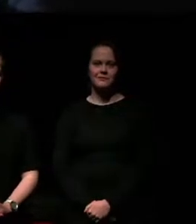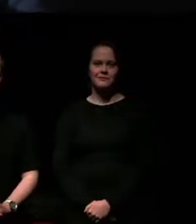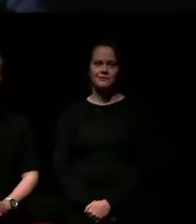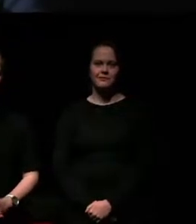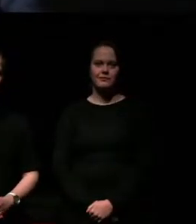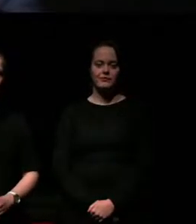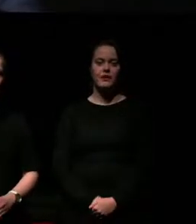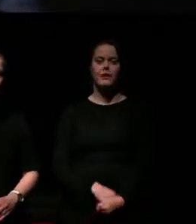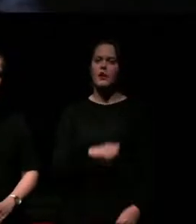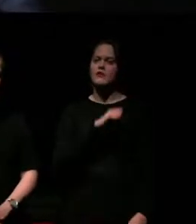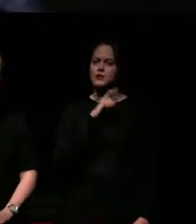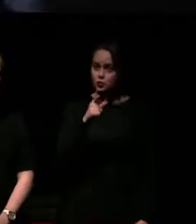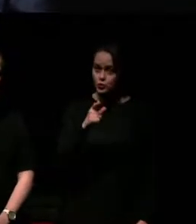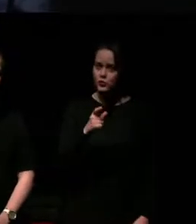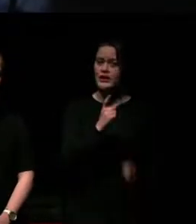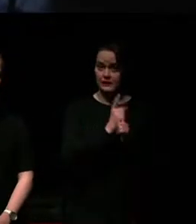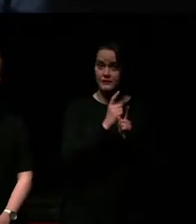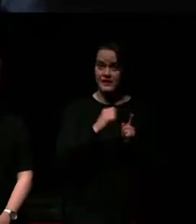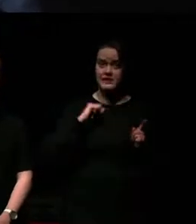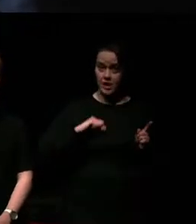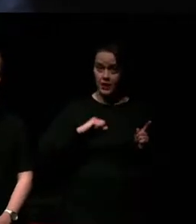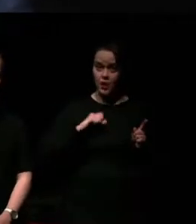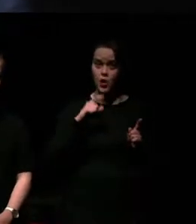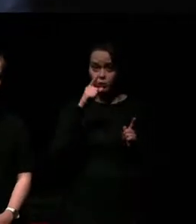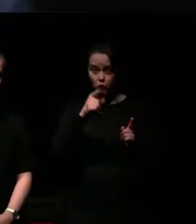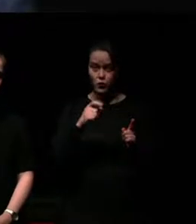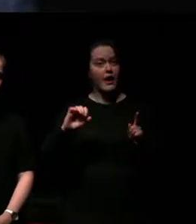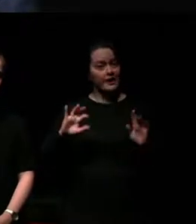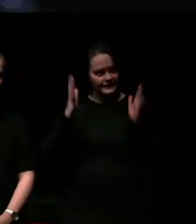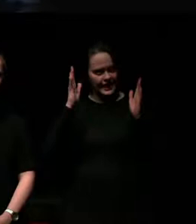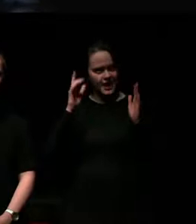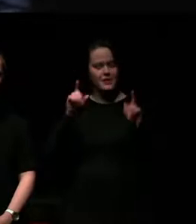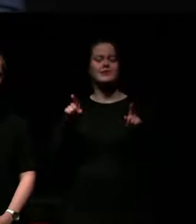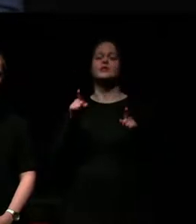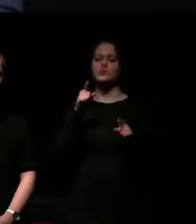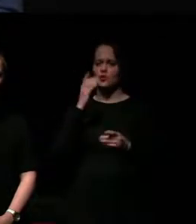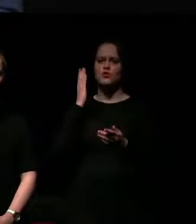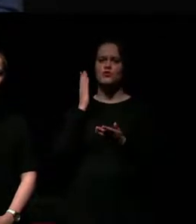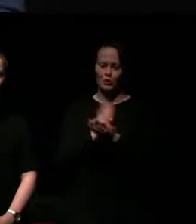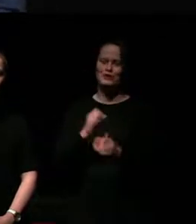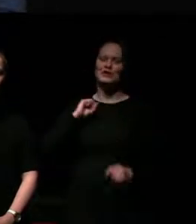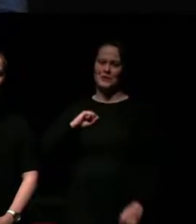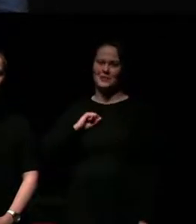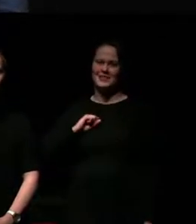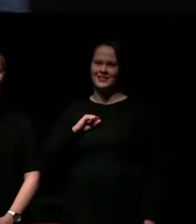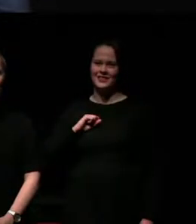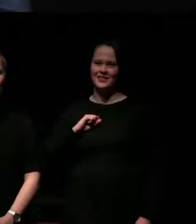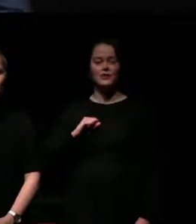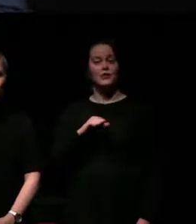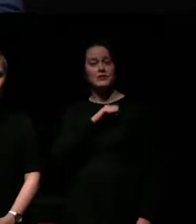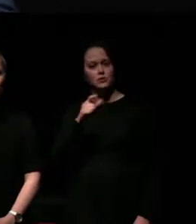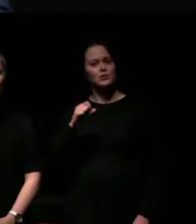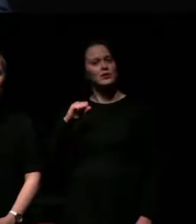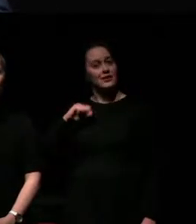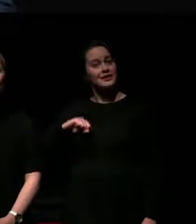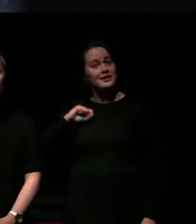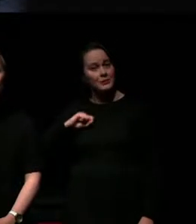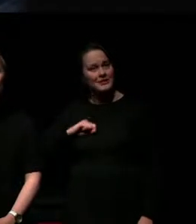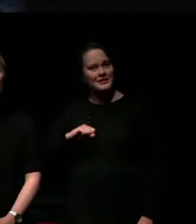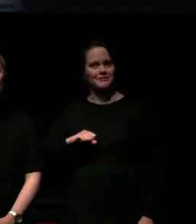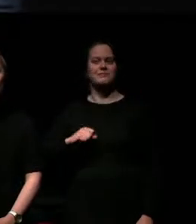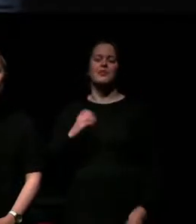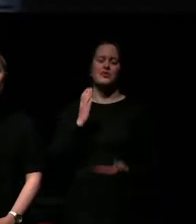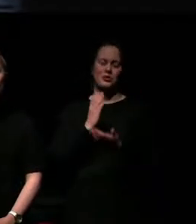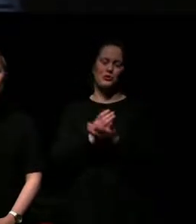For om du identifiserer deg som same og eksisterer i det hele tatt, så er du samisk nok. Og det at du i det hele tatt er samisk, det er nok å feire.